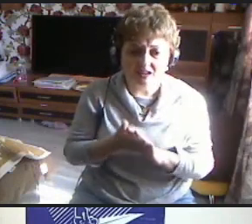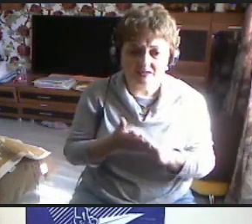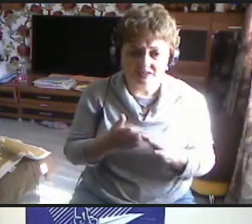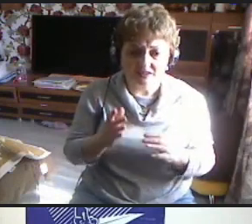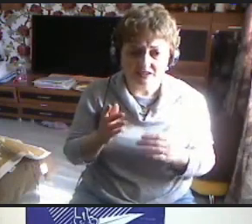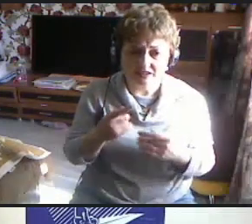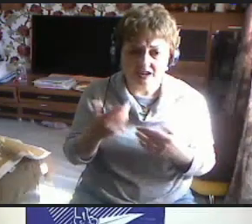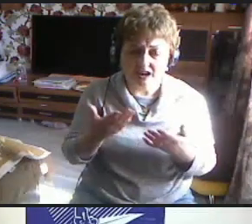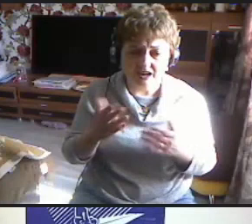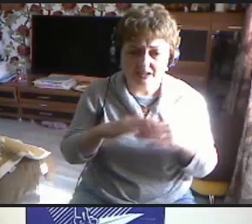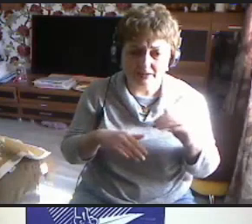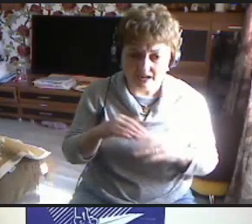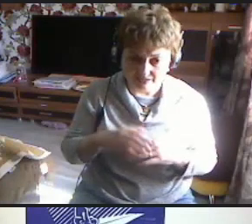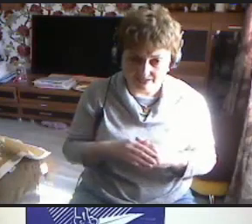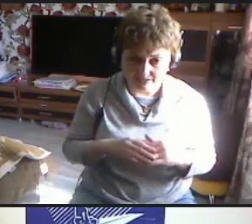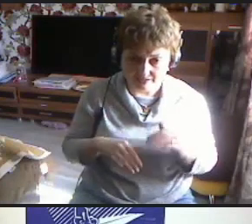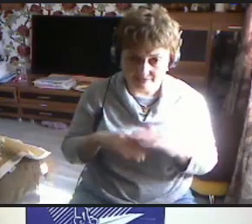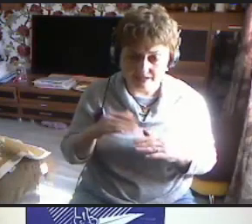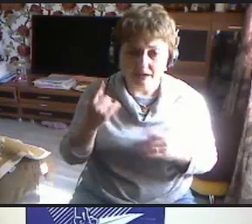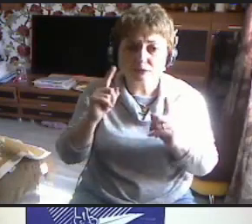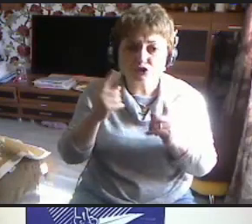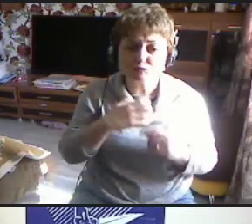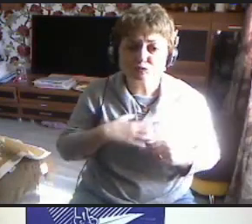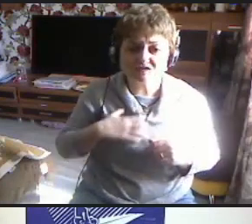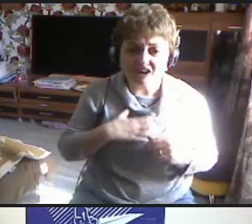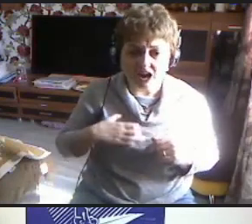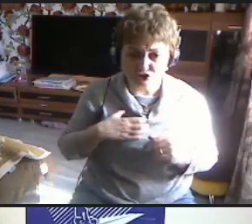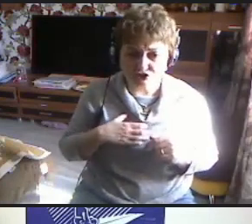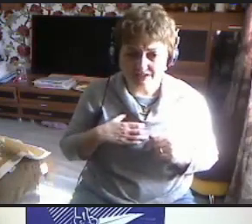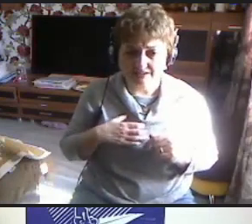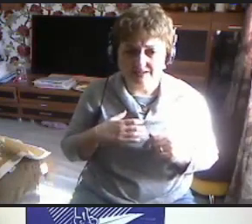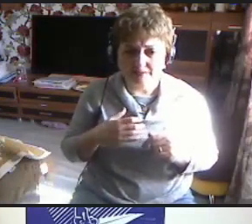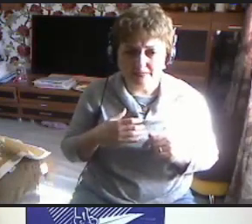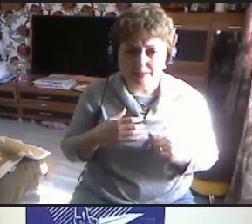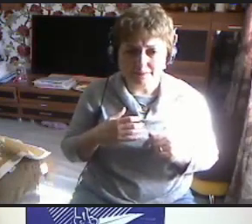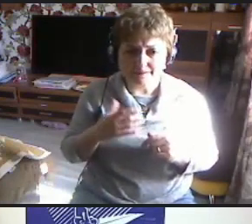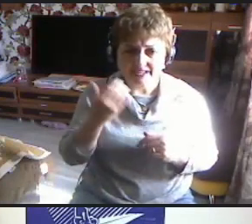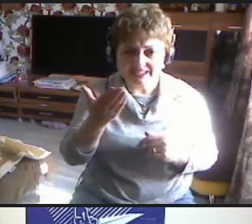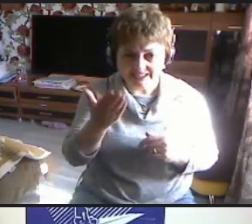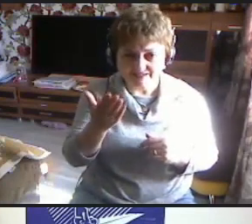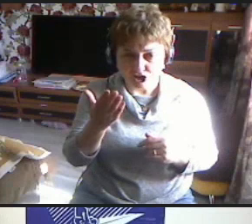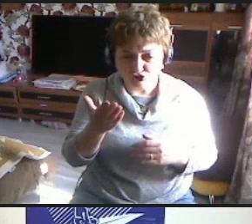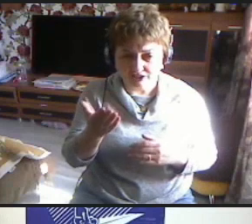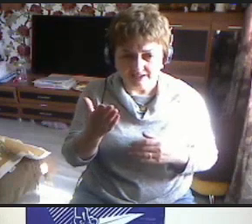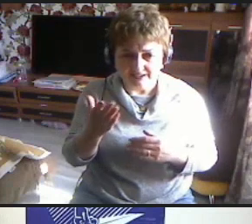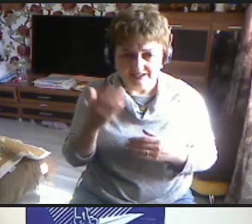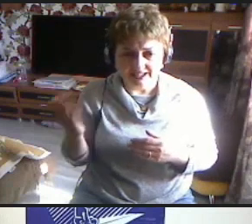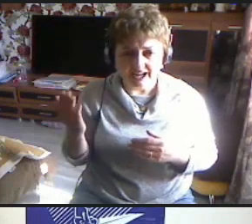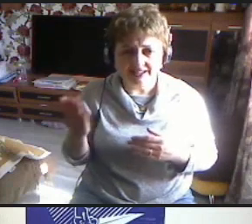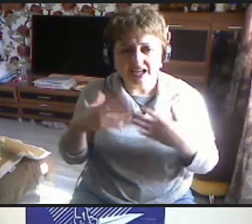практика. Почему это важно? То есть с вашей стороны, как со стороны общественной